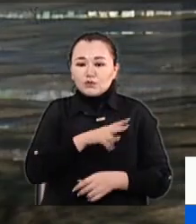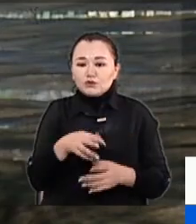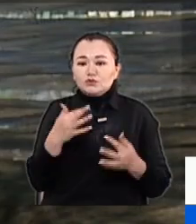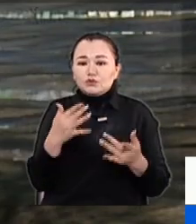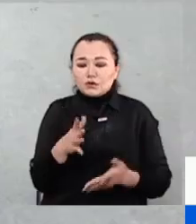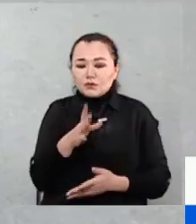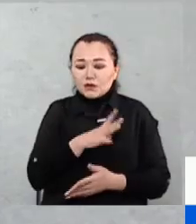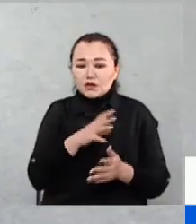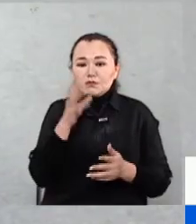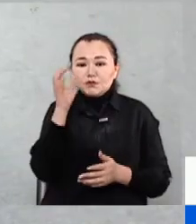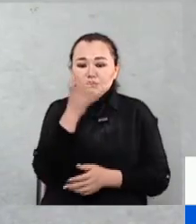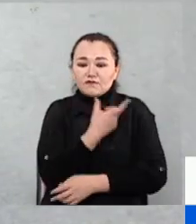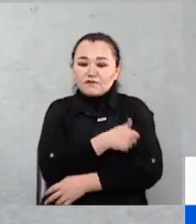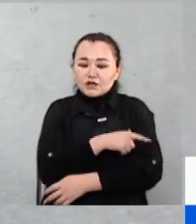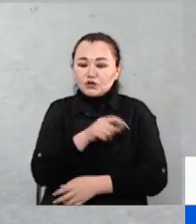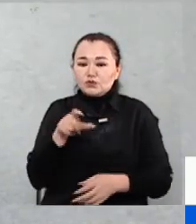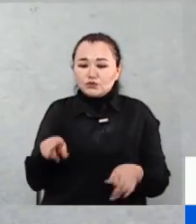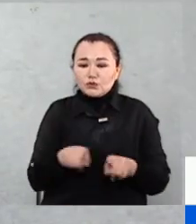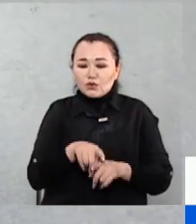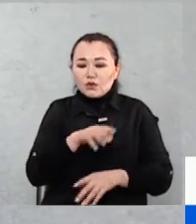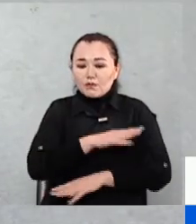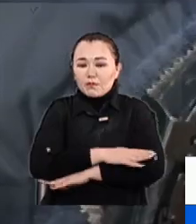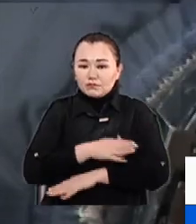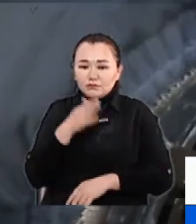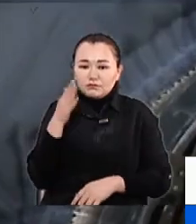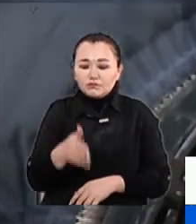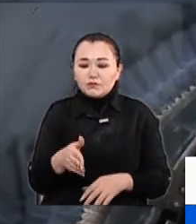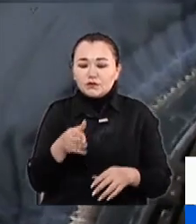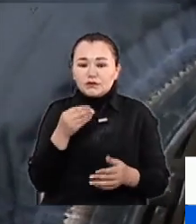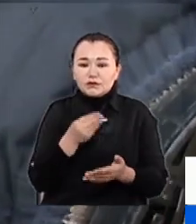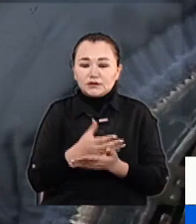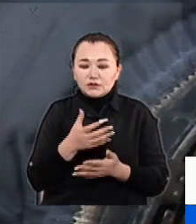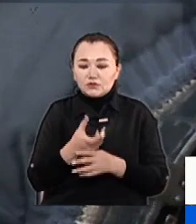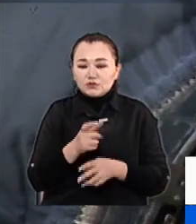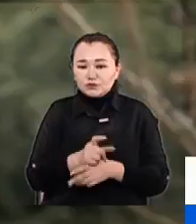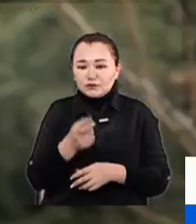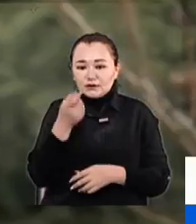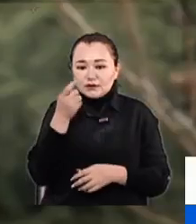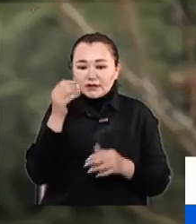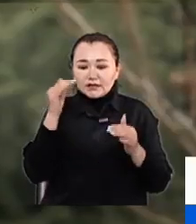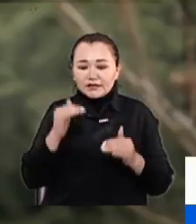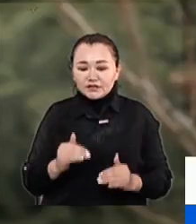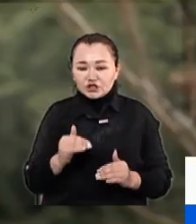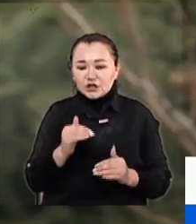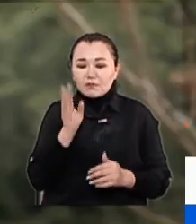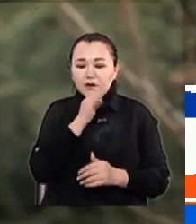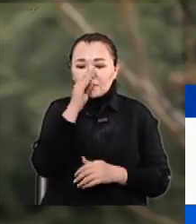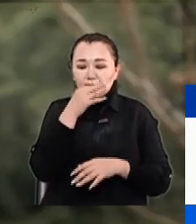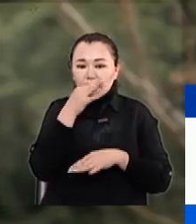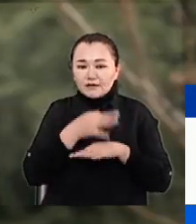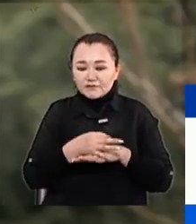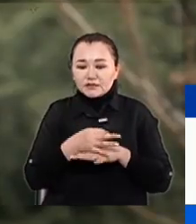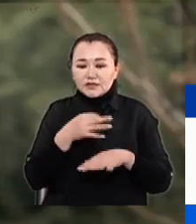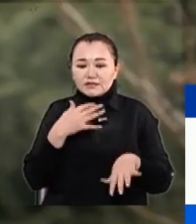қаншама. Ал психолог мамандар адамдардың мұндай жағдайға баруы құндылықтардың төмендеуінде дейді. Ата-ананың